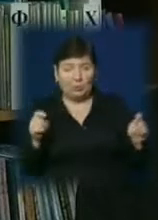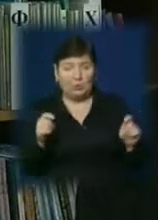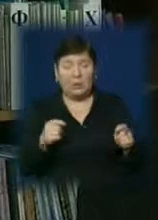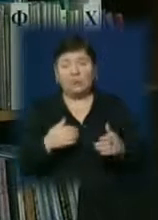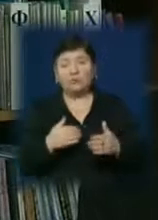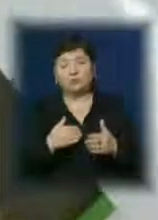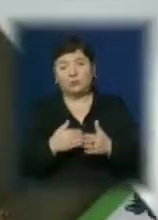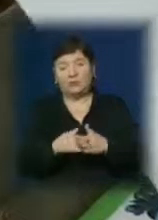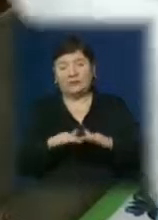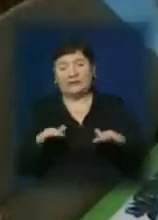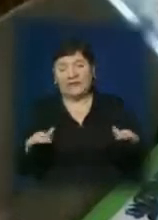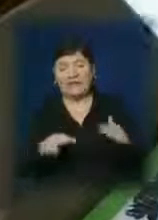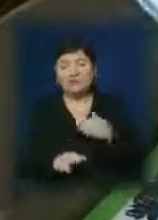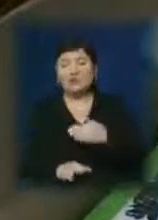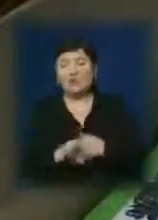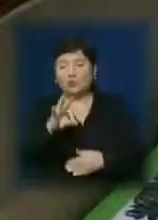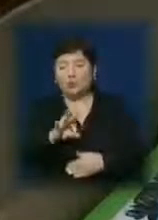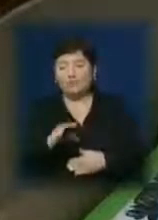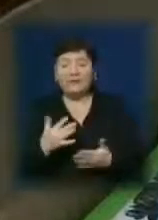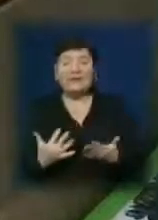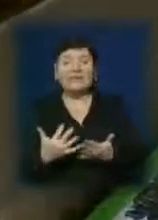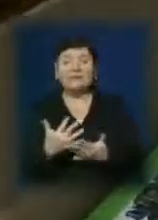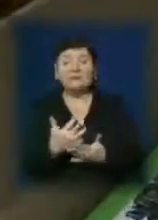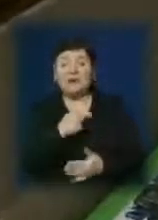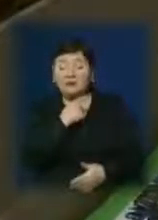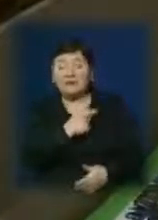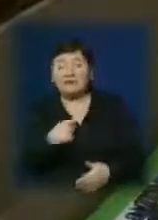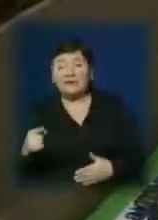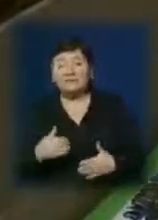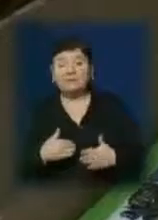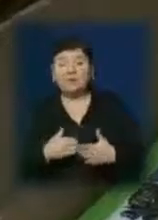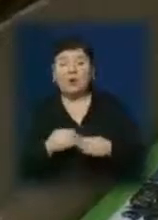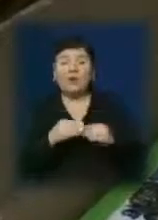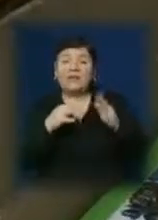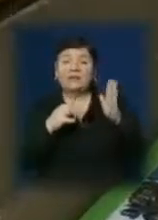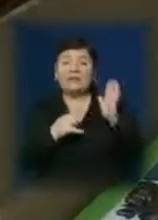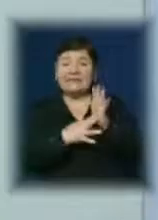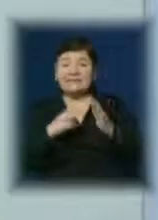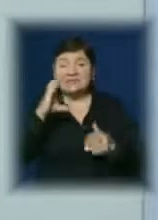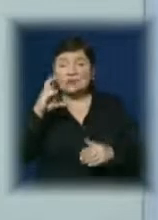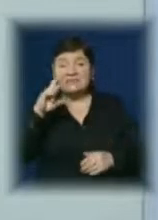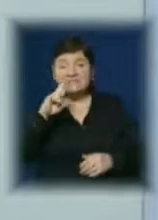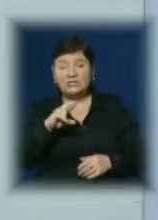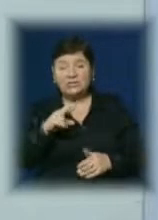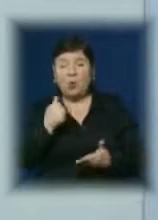дитячих видань незабаром надішлють на Луганщину. До кінця місяця прибудуть відповідні